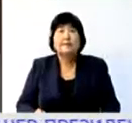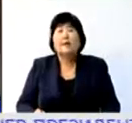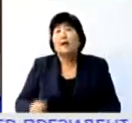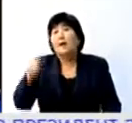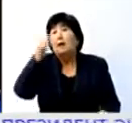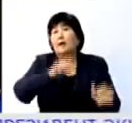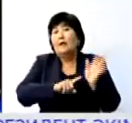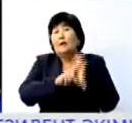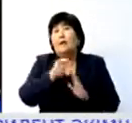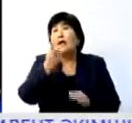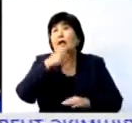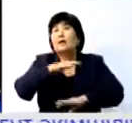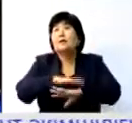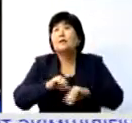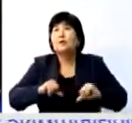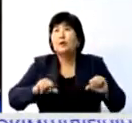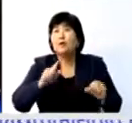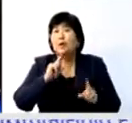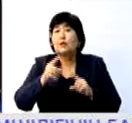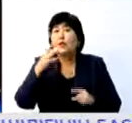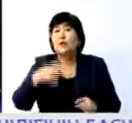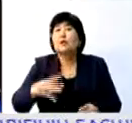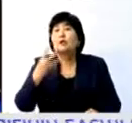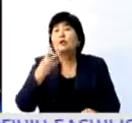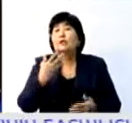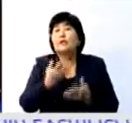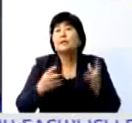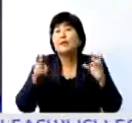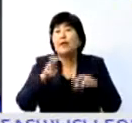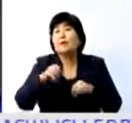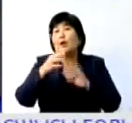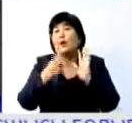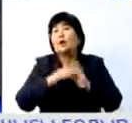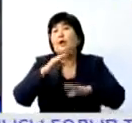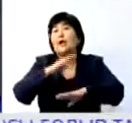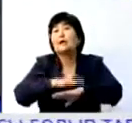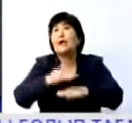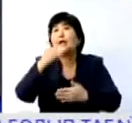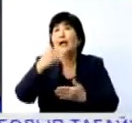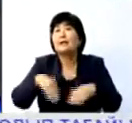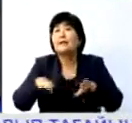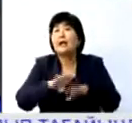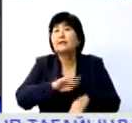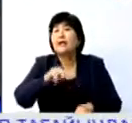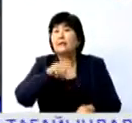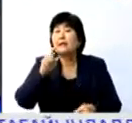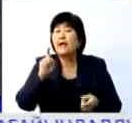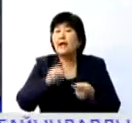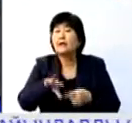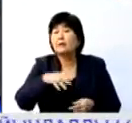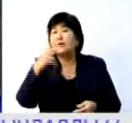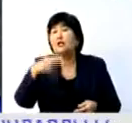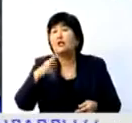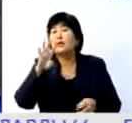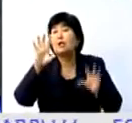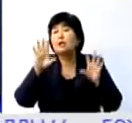Жыл басынан бері әдеп жөніндегі кеңес отырысында 43 мәселе қаралыпты. Оның 19-ы тәртібі талапқа сай емес қызметшілерге қатысты болса,